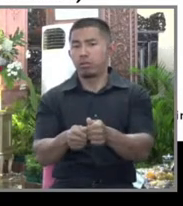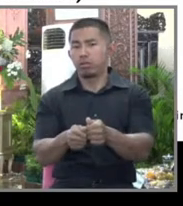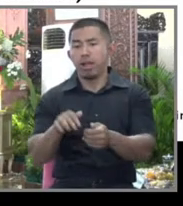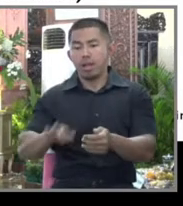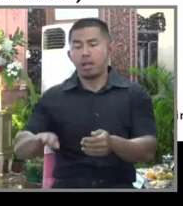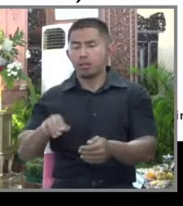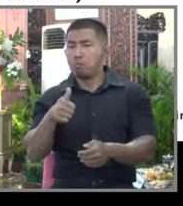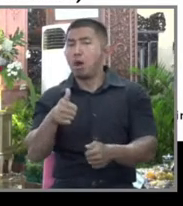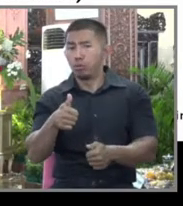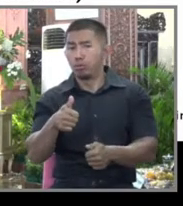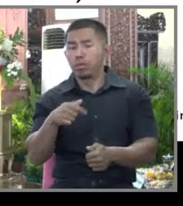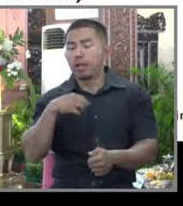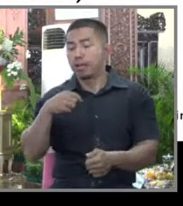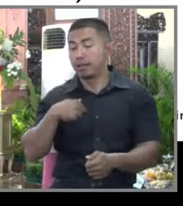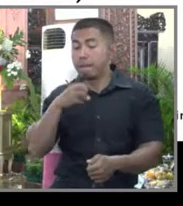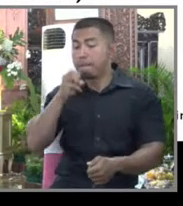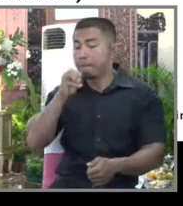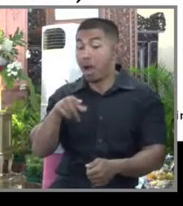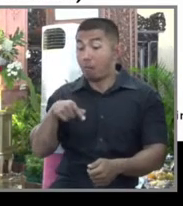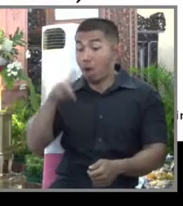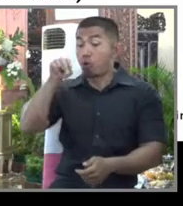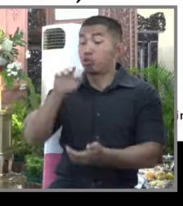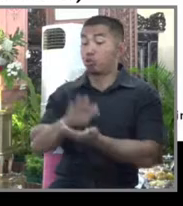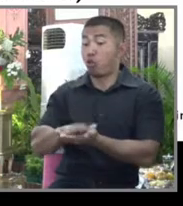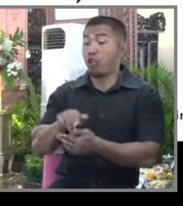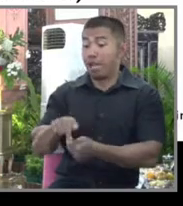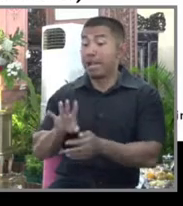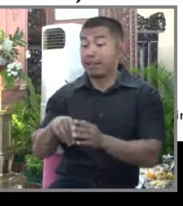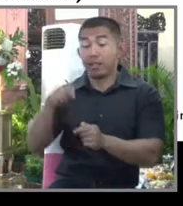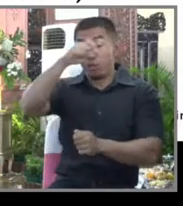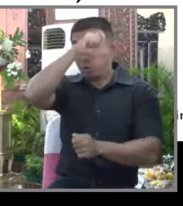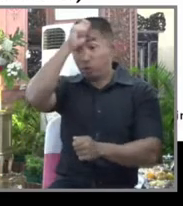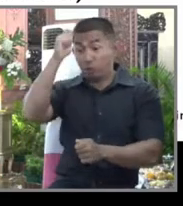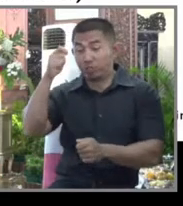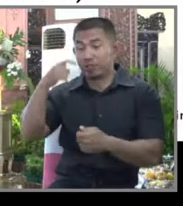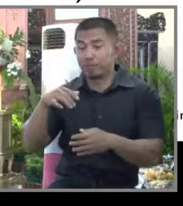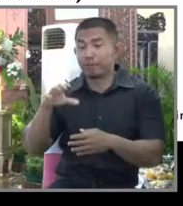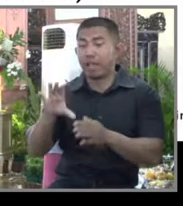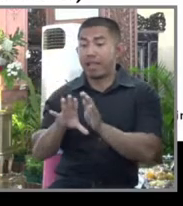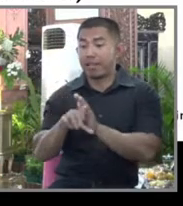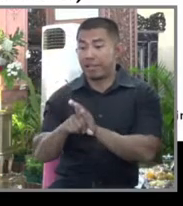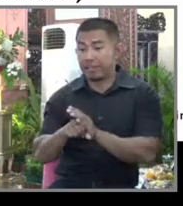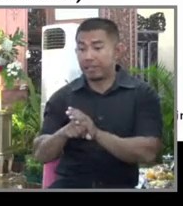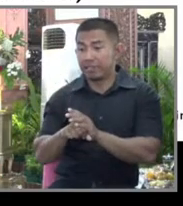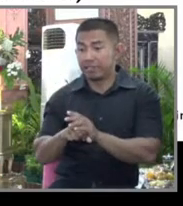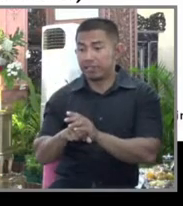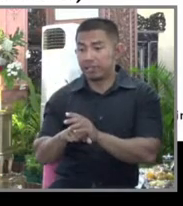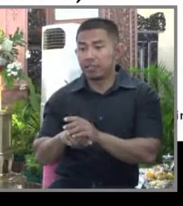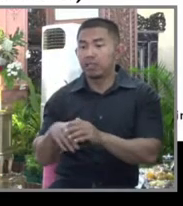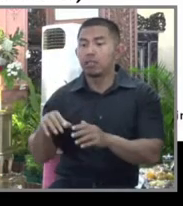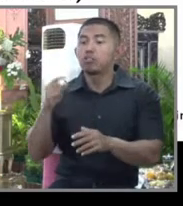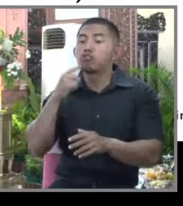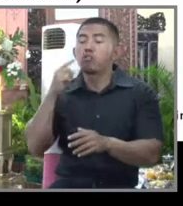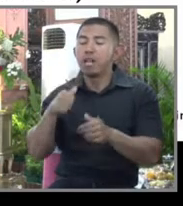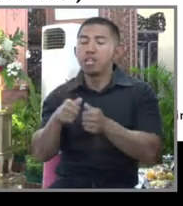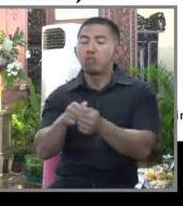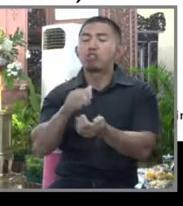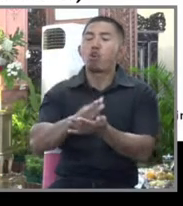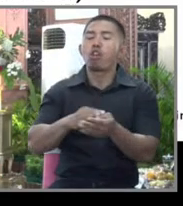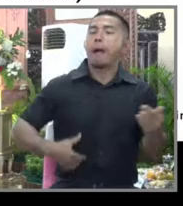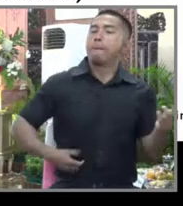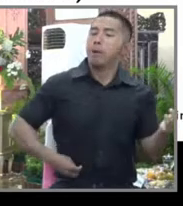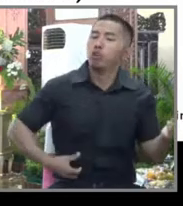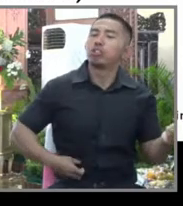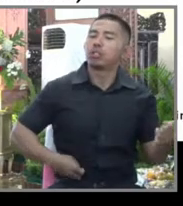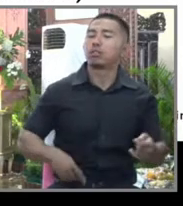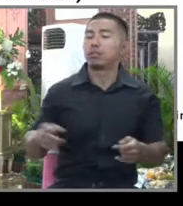Gus maka saya bilang kalau rusak Olla lulus saya sarankan ke SMK musik Hai Pak